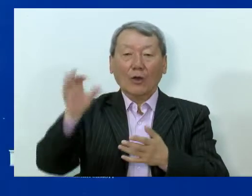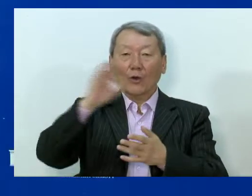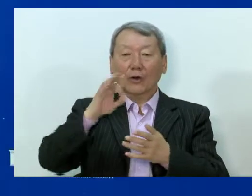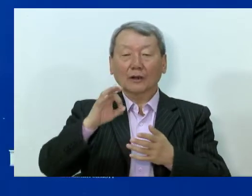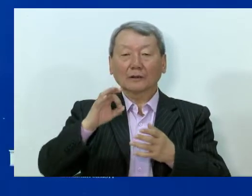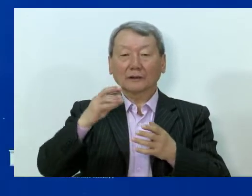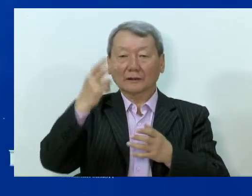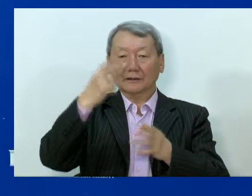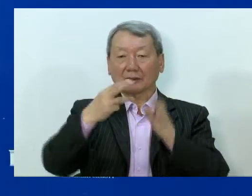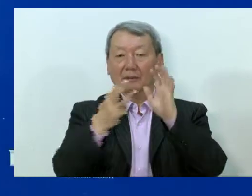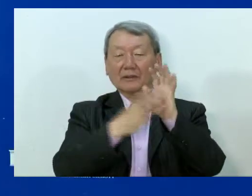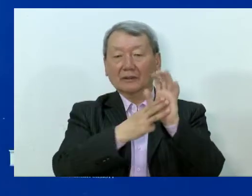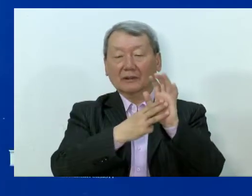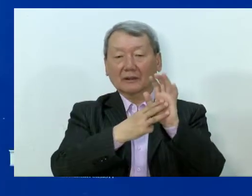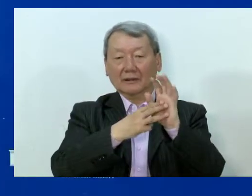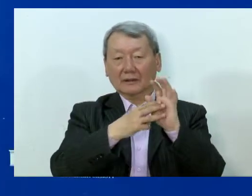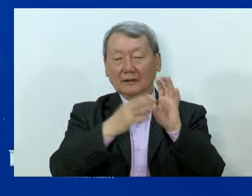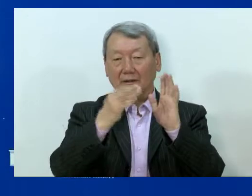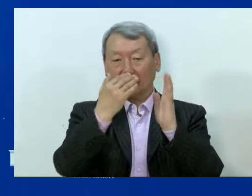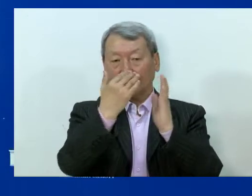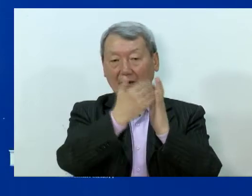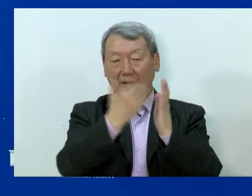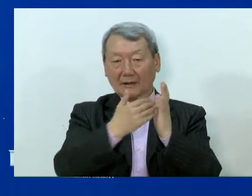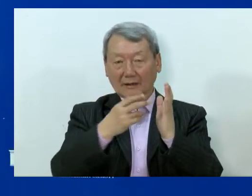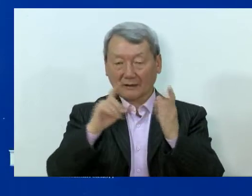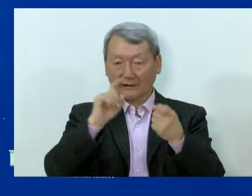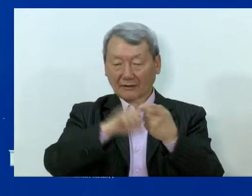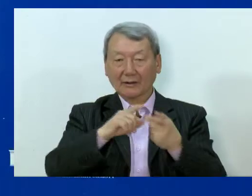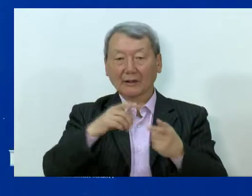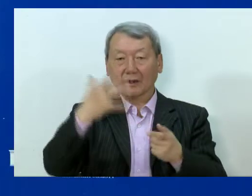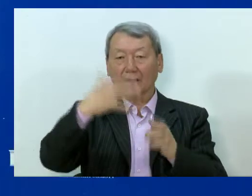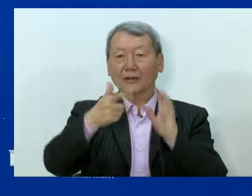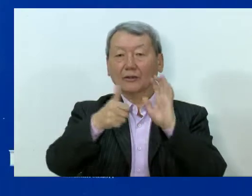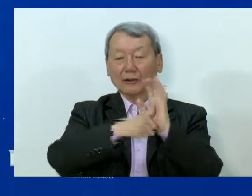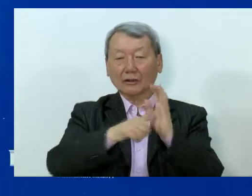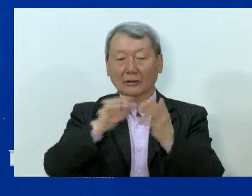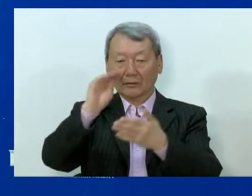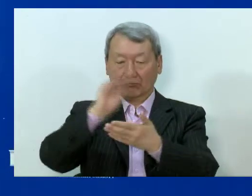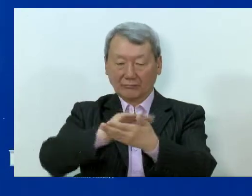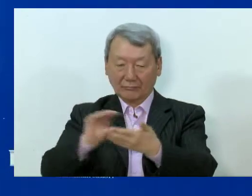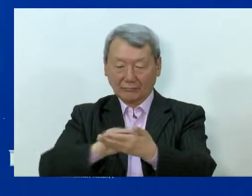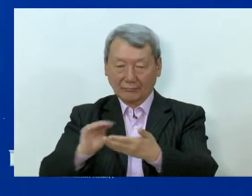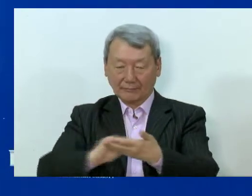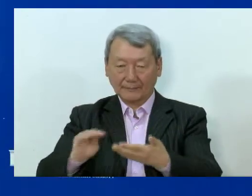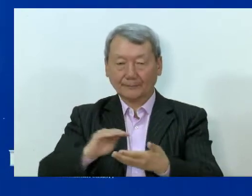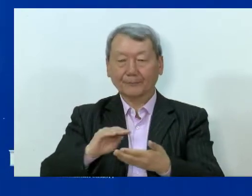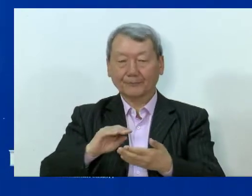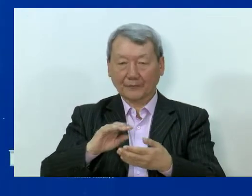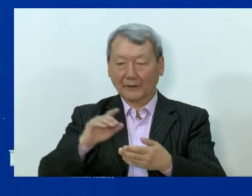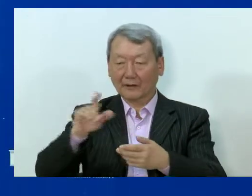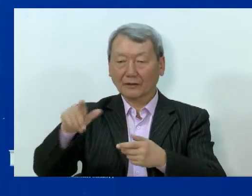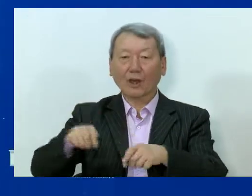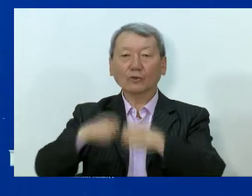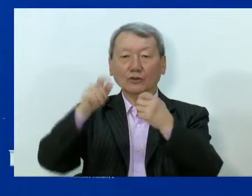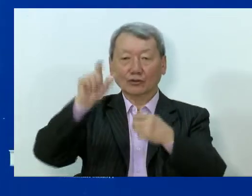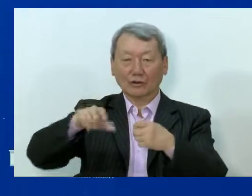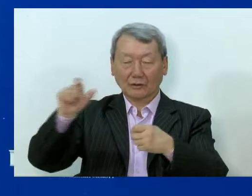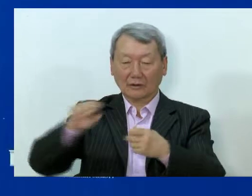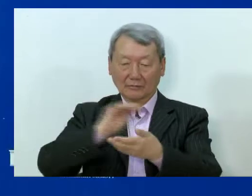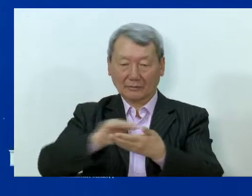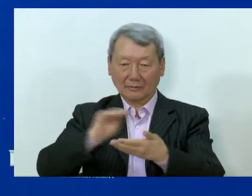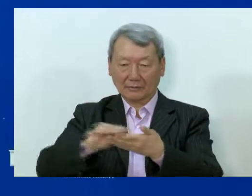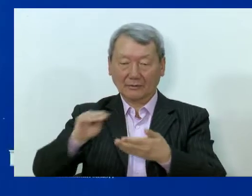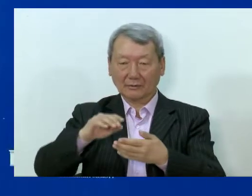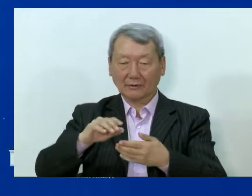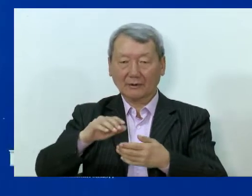зайдем дермо сеянцы берет перенесенный live или четыре протокол . толпы